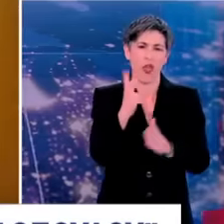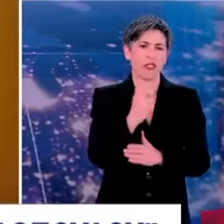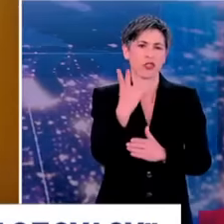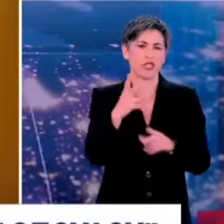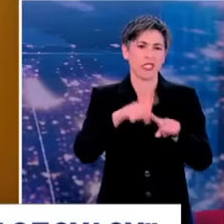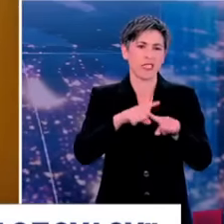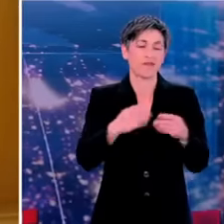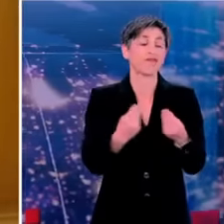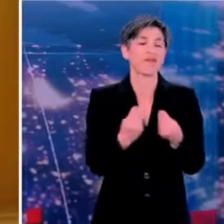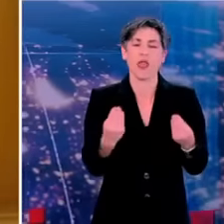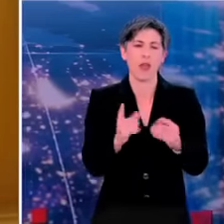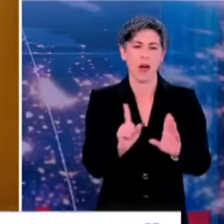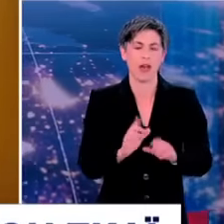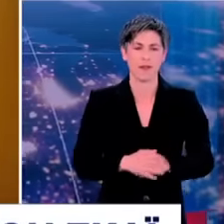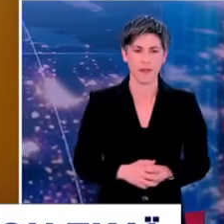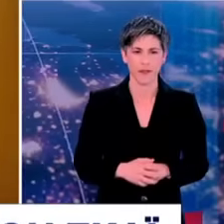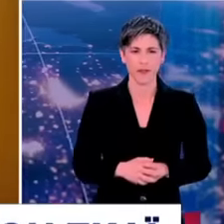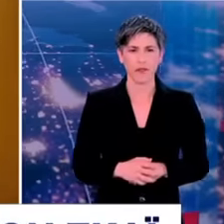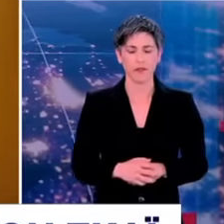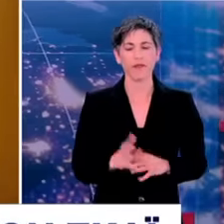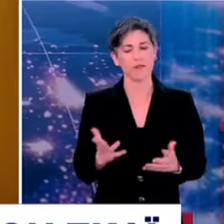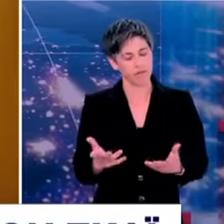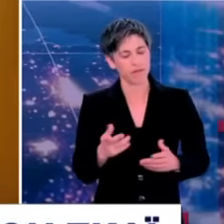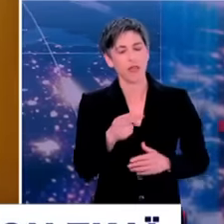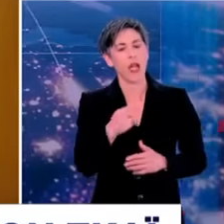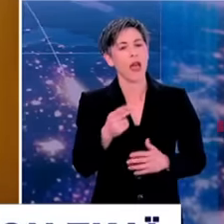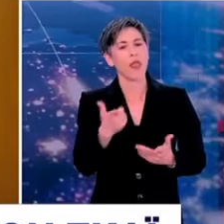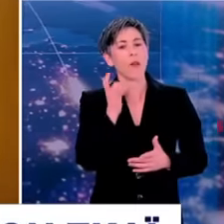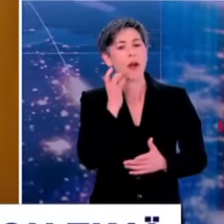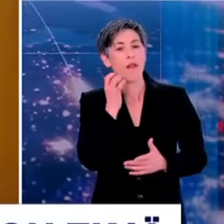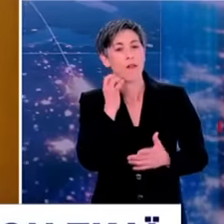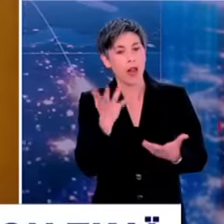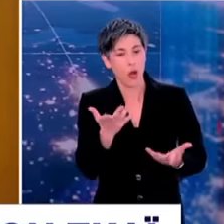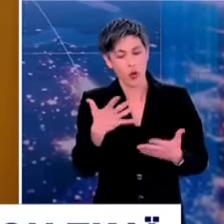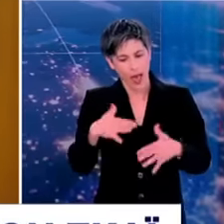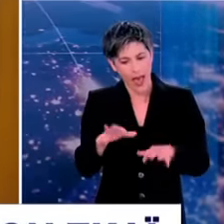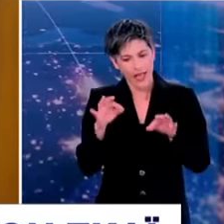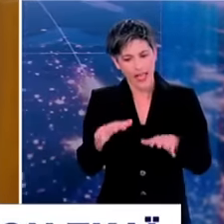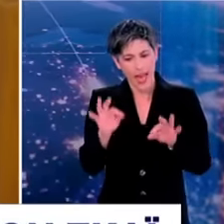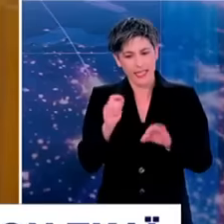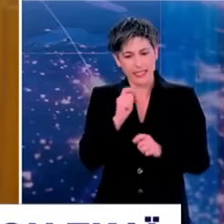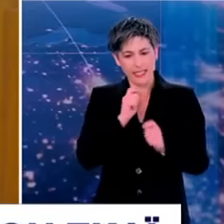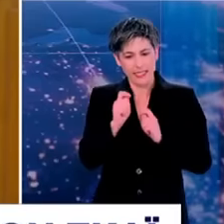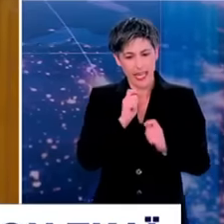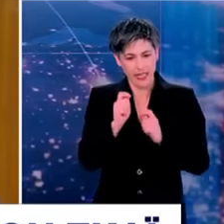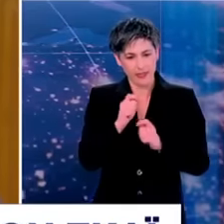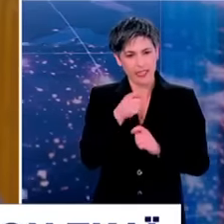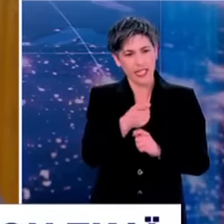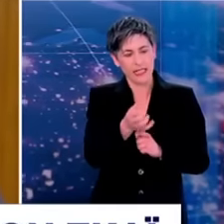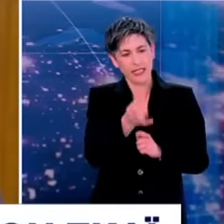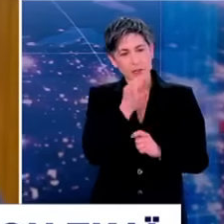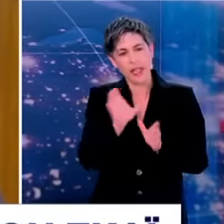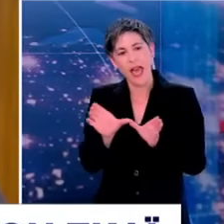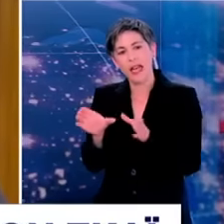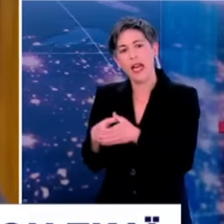μια διευκρίνηση σε ό,τι αφορά τον κύριο Βελόπουλο, επειδή στην αρχή της συνέντευξής μας τον εντάξατε στην κατηγορία, εν πάση